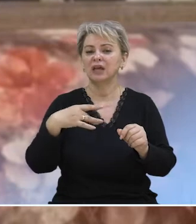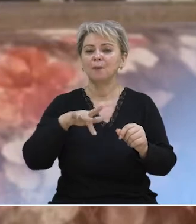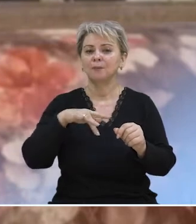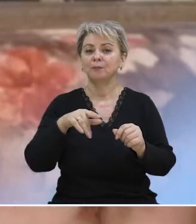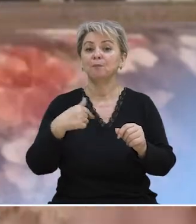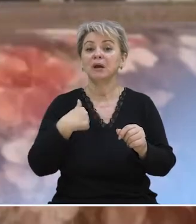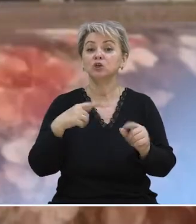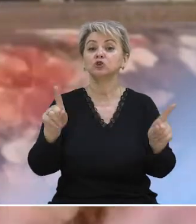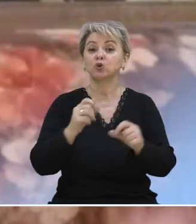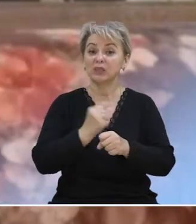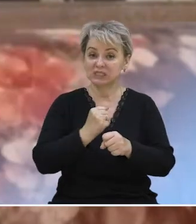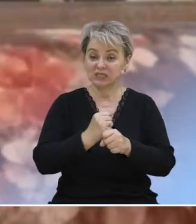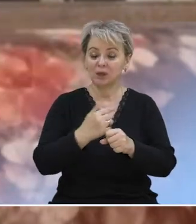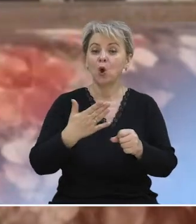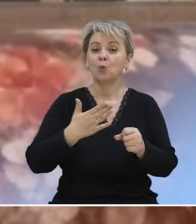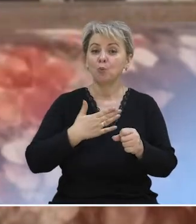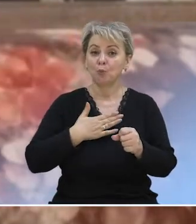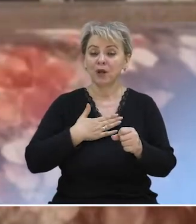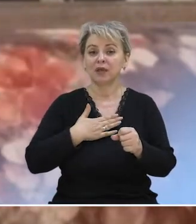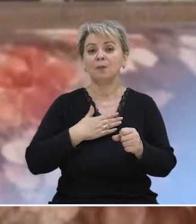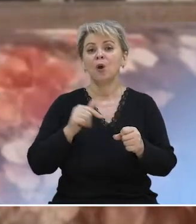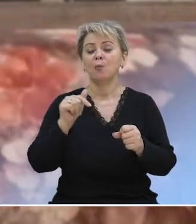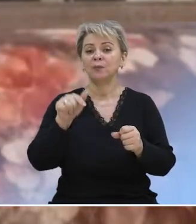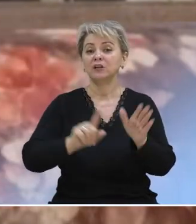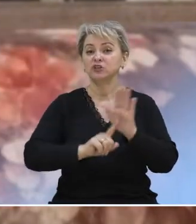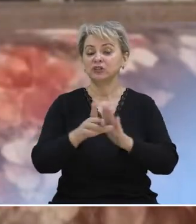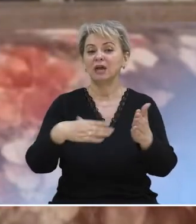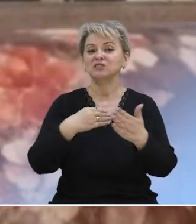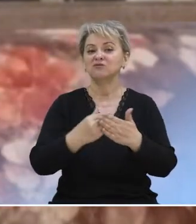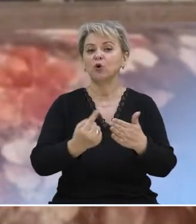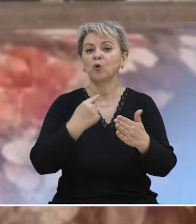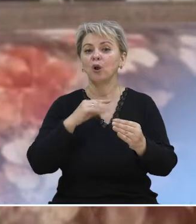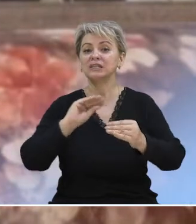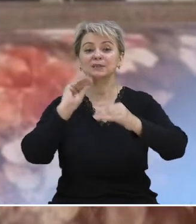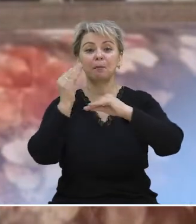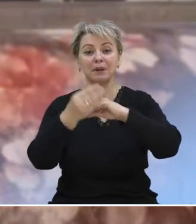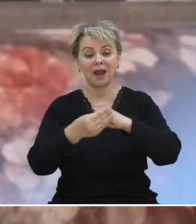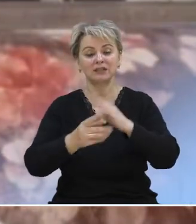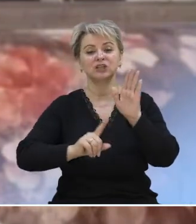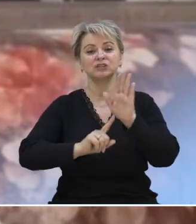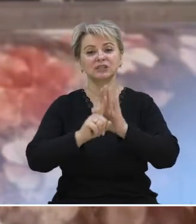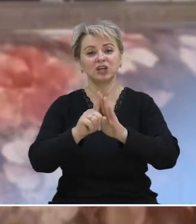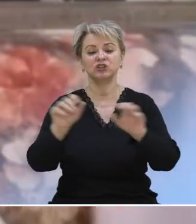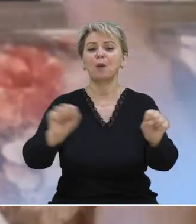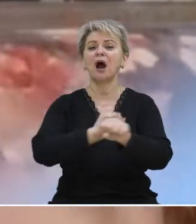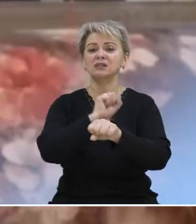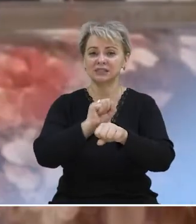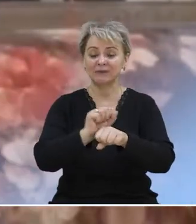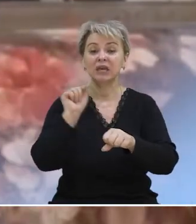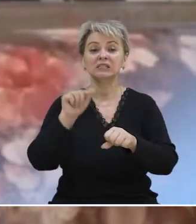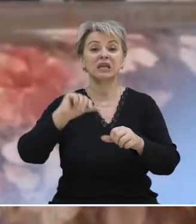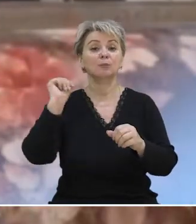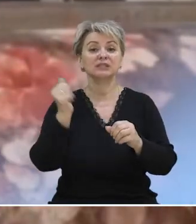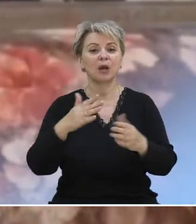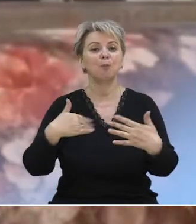назойливый. И мы что делаем? Мы по наитию начинаем свой голос прятать, начинаем его